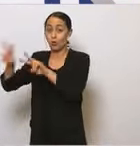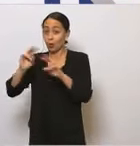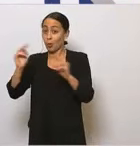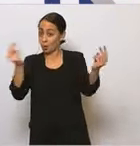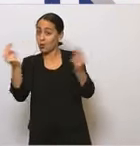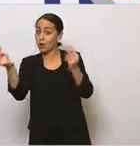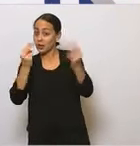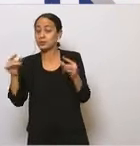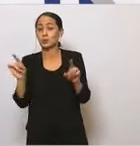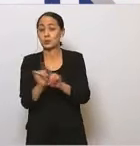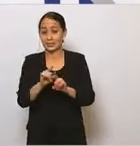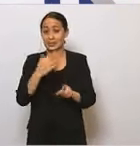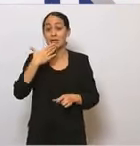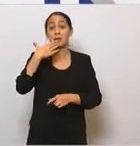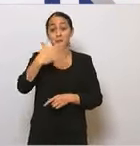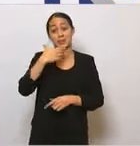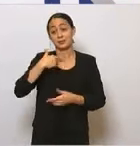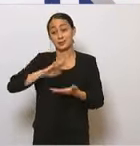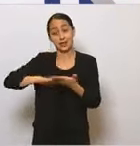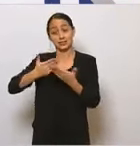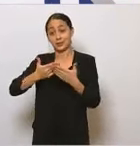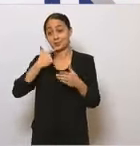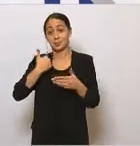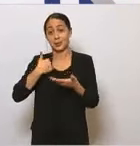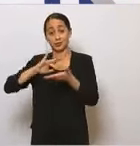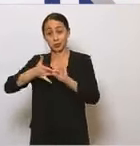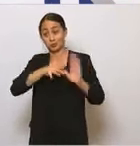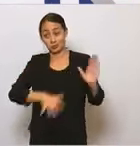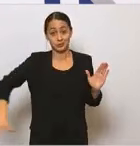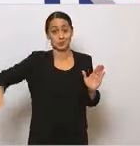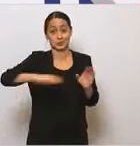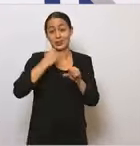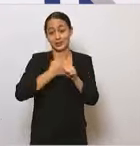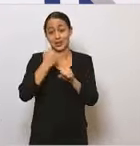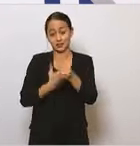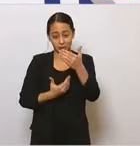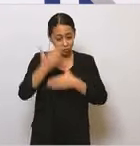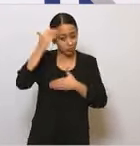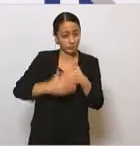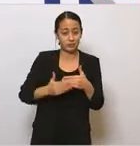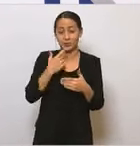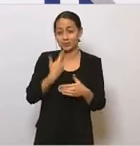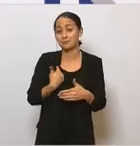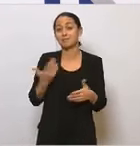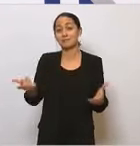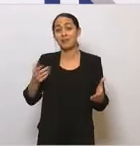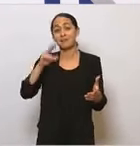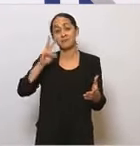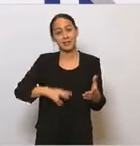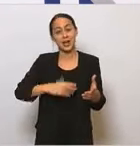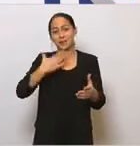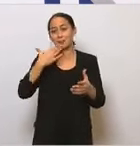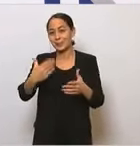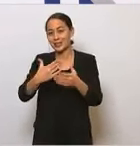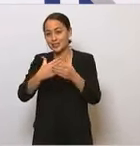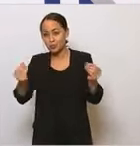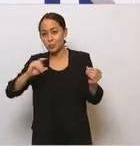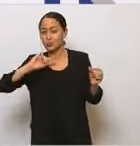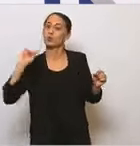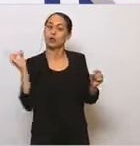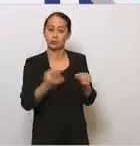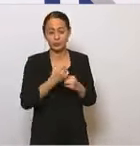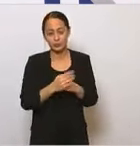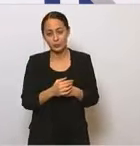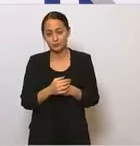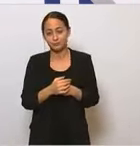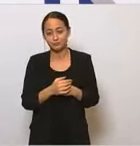à tous les interprètes aussi qui ont travaillé aujourd'hui. Thank you very much indeed, everybody. Merci vraiment à